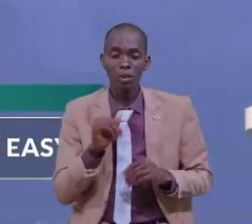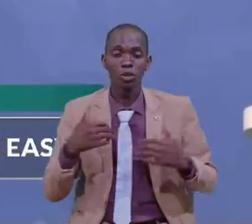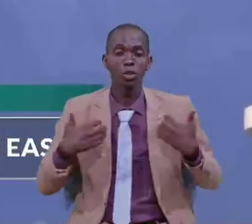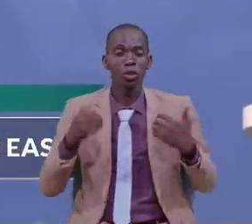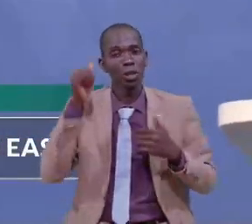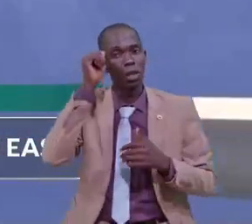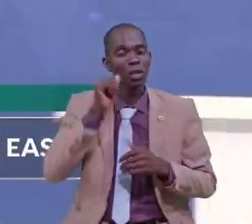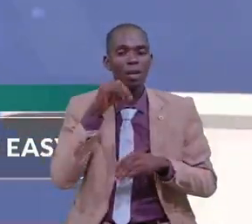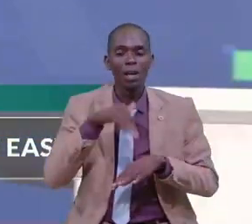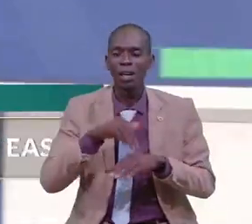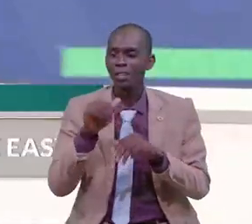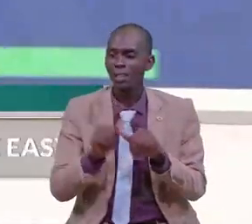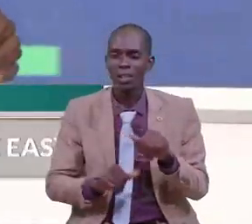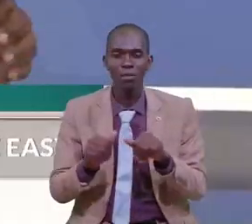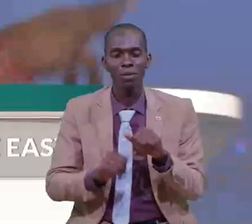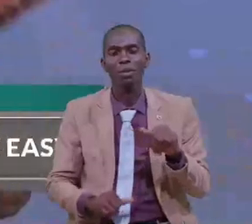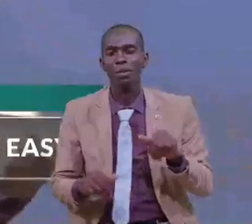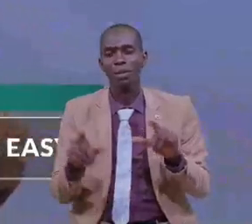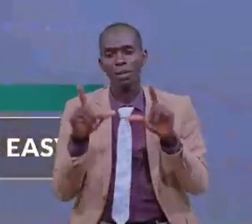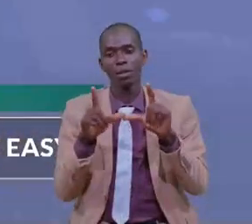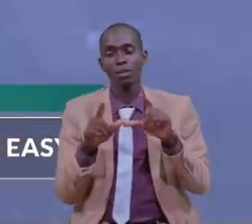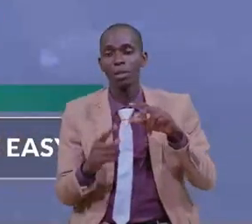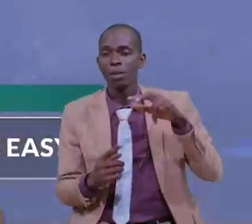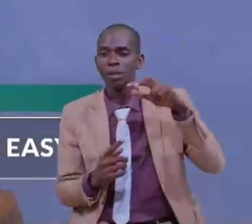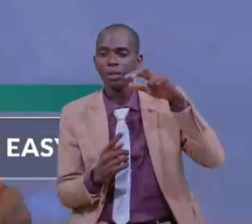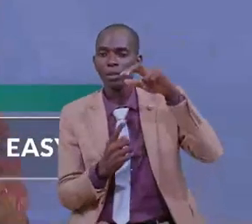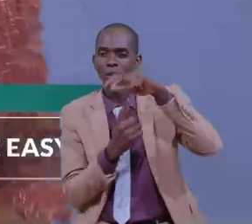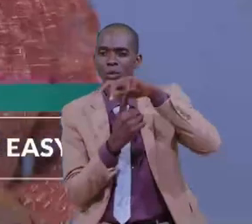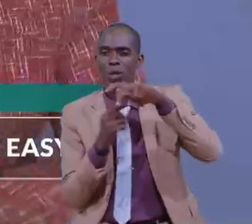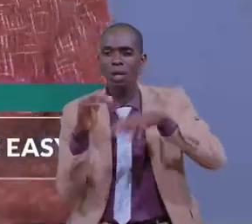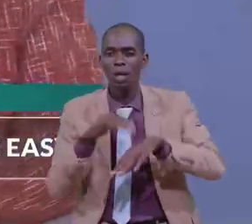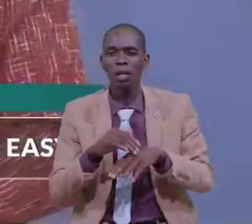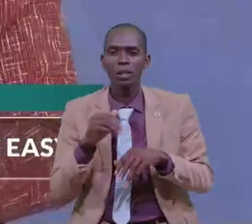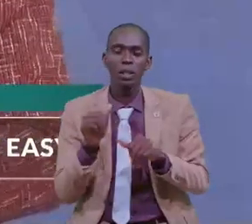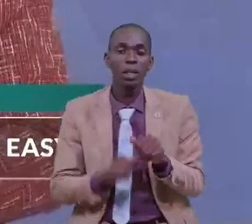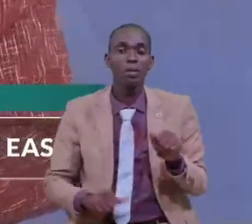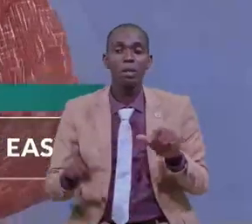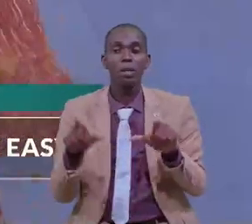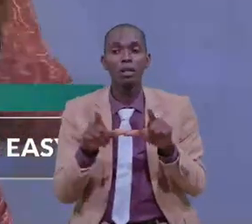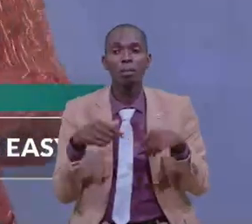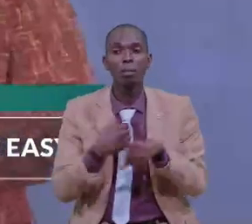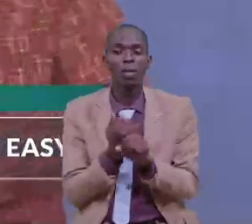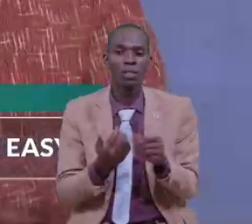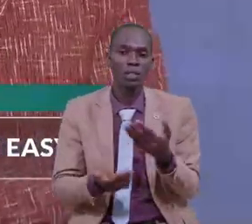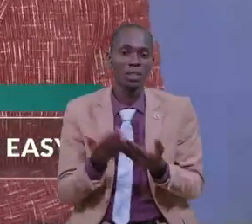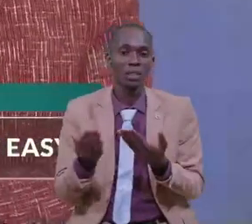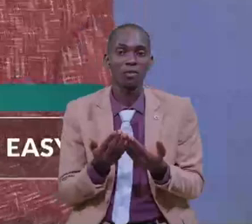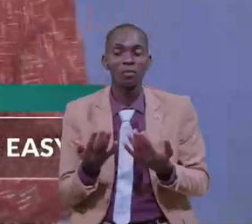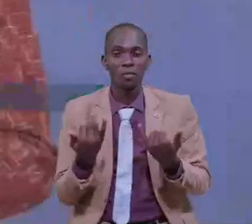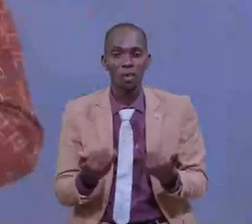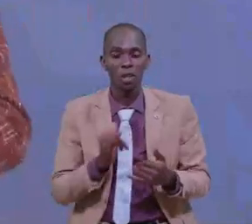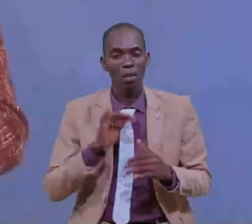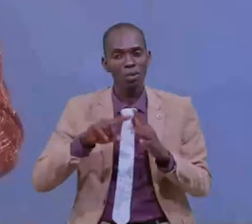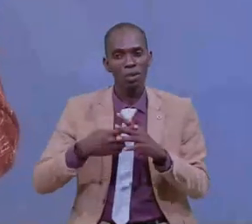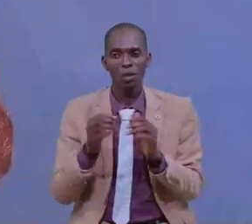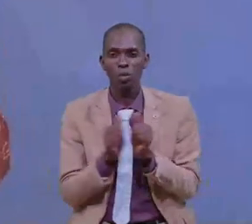à tous les niveaux. Le championnat à ton niveau rendu facile.